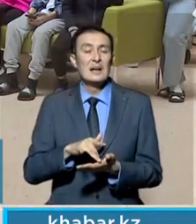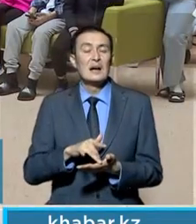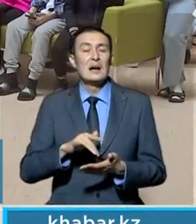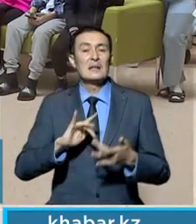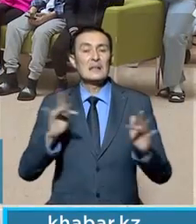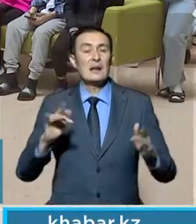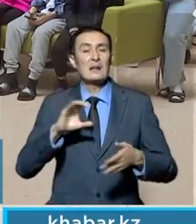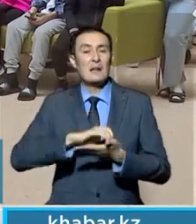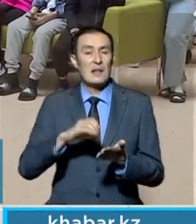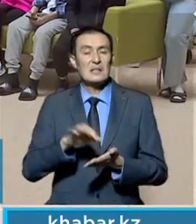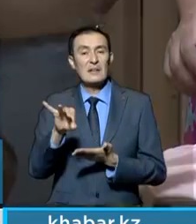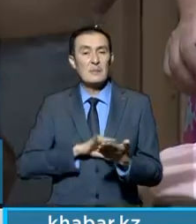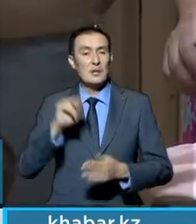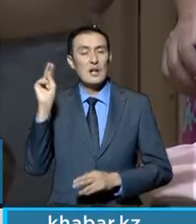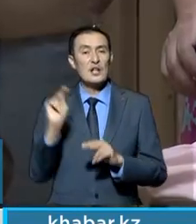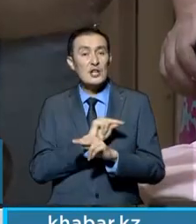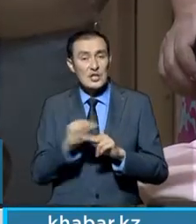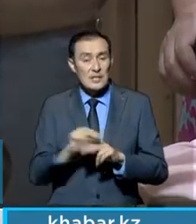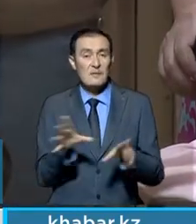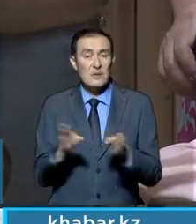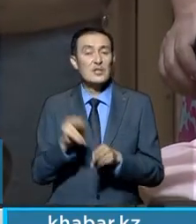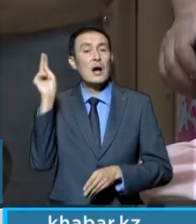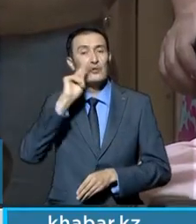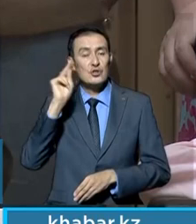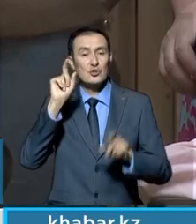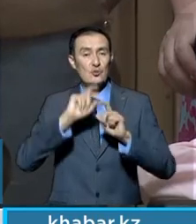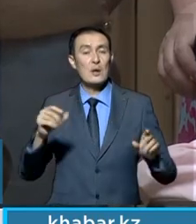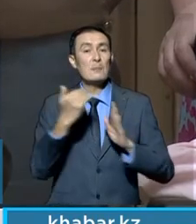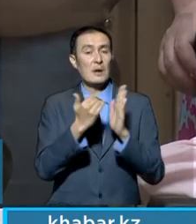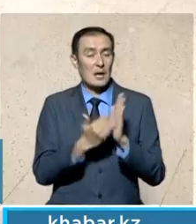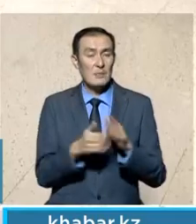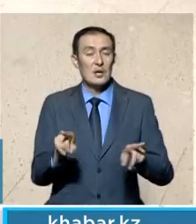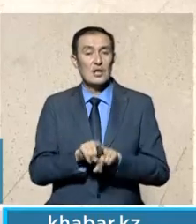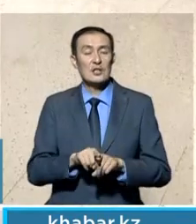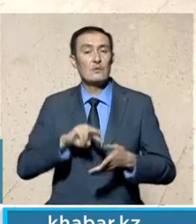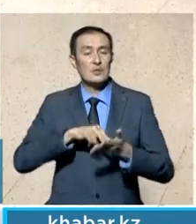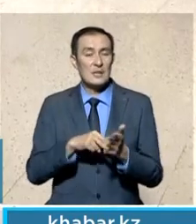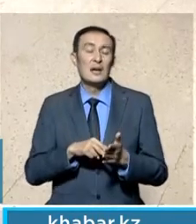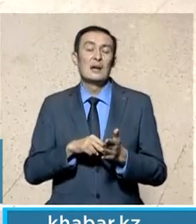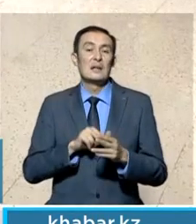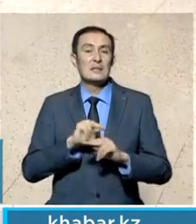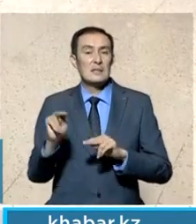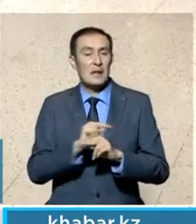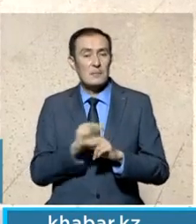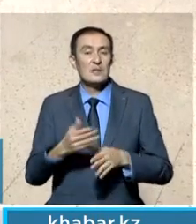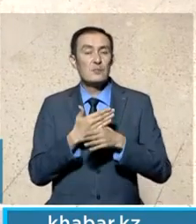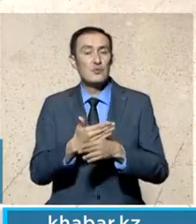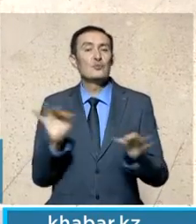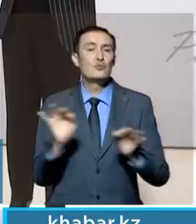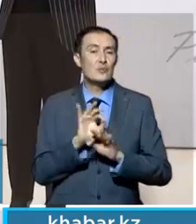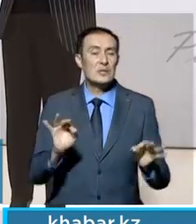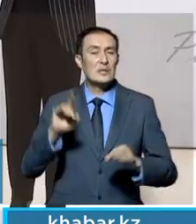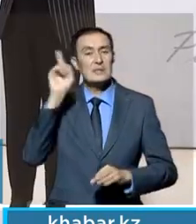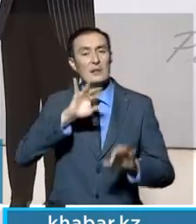смарт-класс позволяет одновременно проходить лечение и обучаться школьной программе. Также предусмотрены сеансы терапии с помощью музыки,